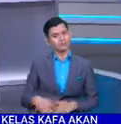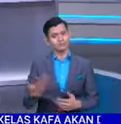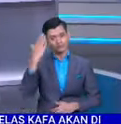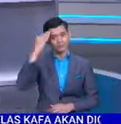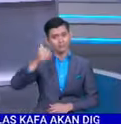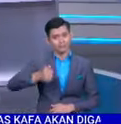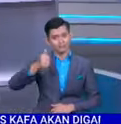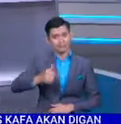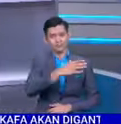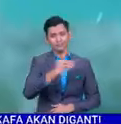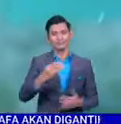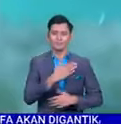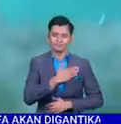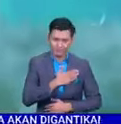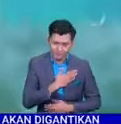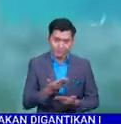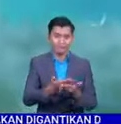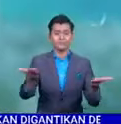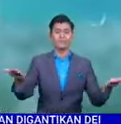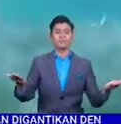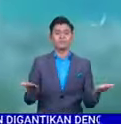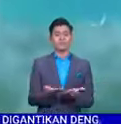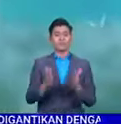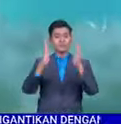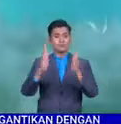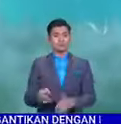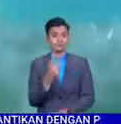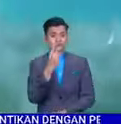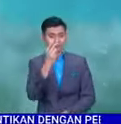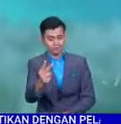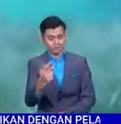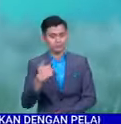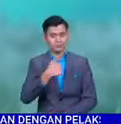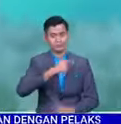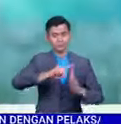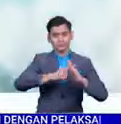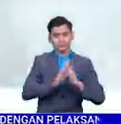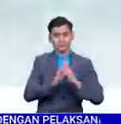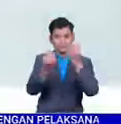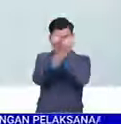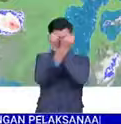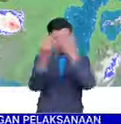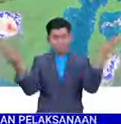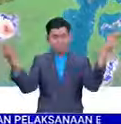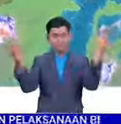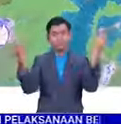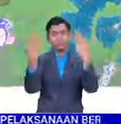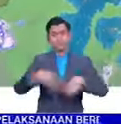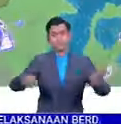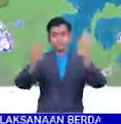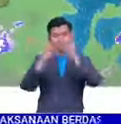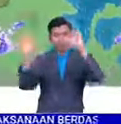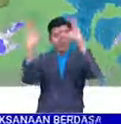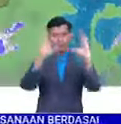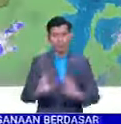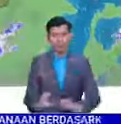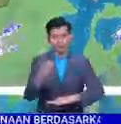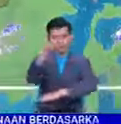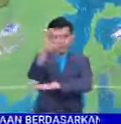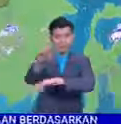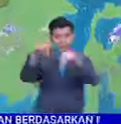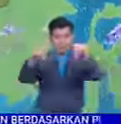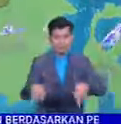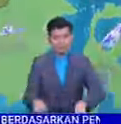Baiklah, assalamualaikum dan salam hormat kepada semua penonton. Kita mulakan informasi cuaca pada petang ini dengan melihat